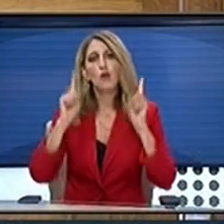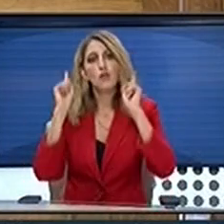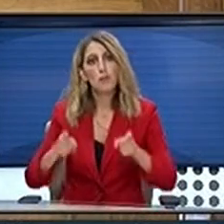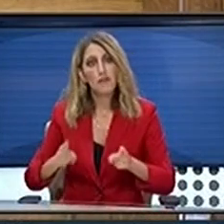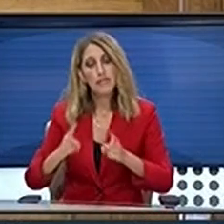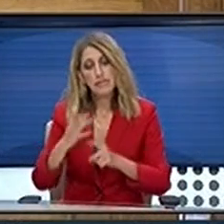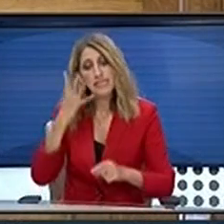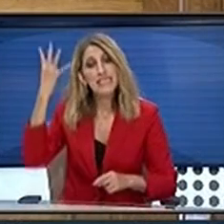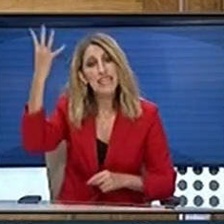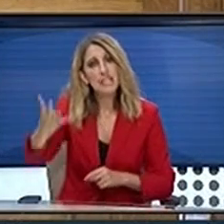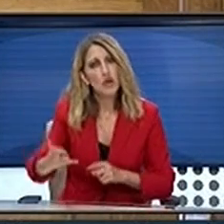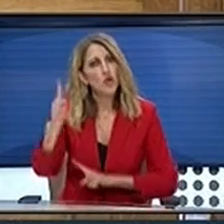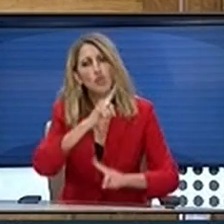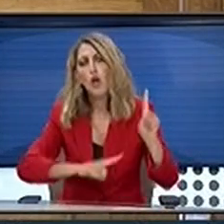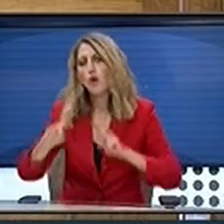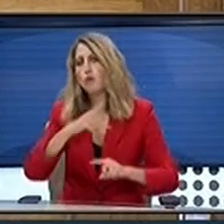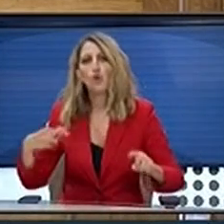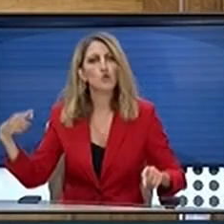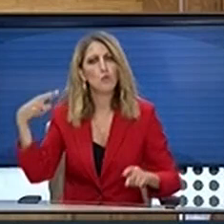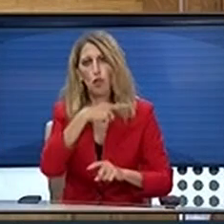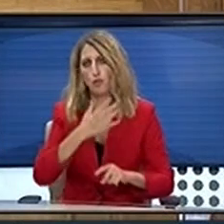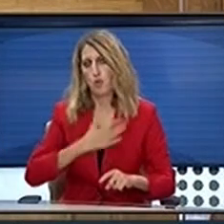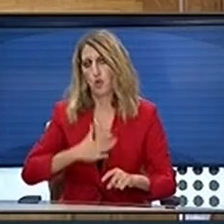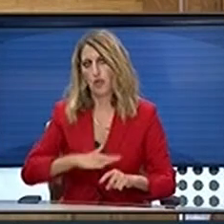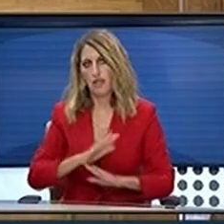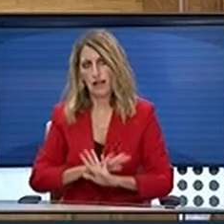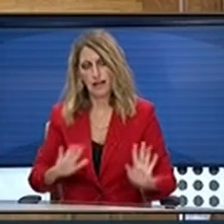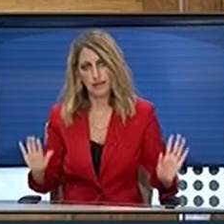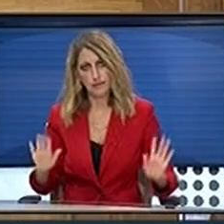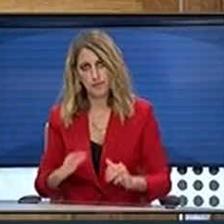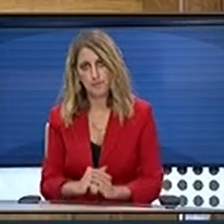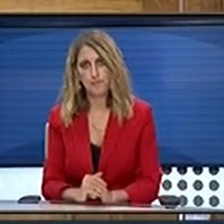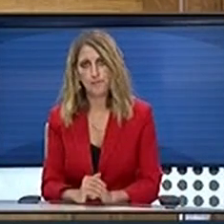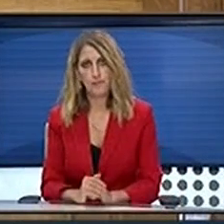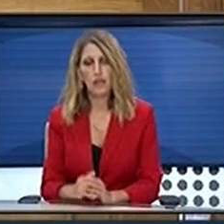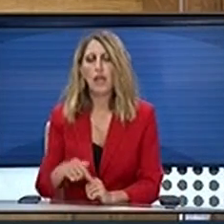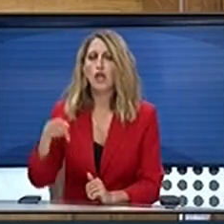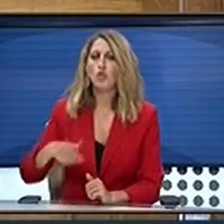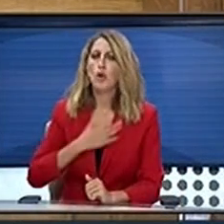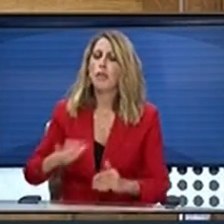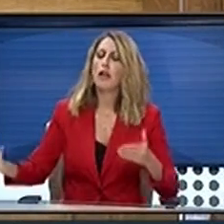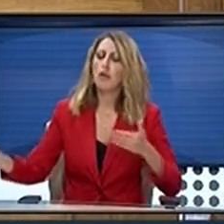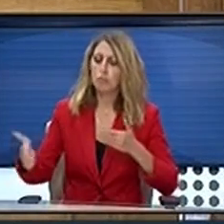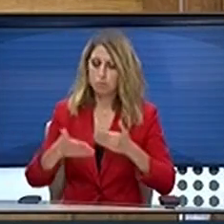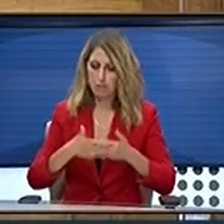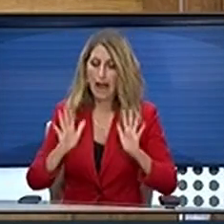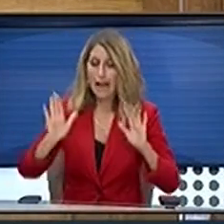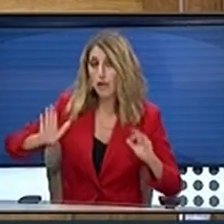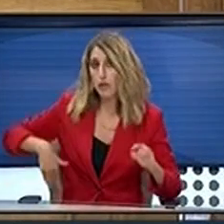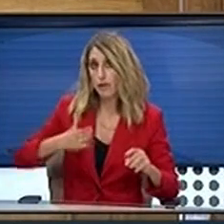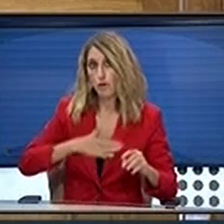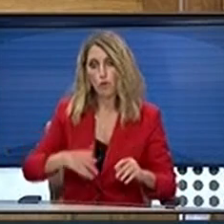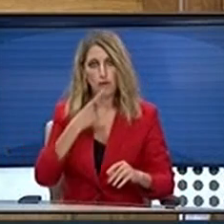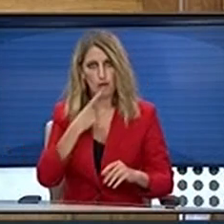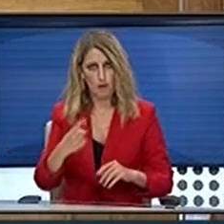Αυτή η κυβέρνηση, και κλείνω με αυτό κύριε Πρόεδρε, έχει αποδείξει ότι δεν υποτάσσεται ούτε σε πιέσεις,